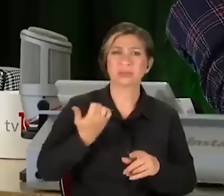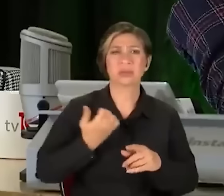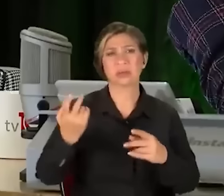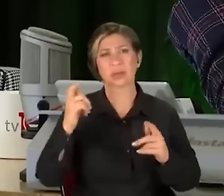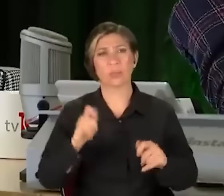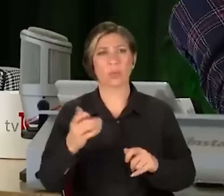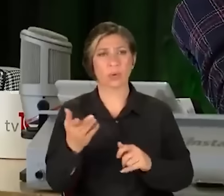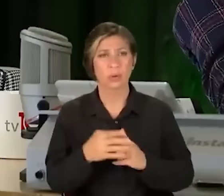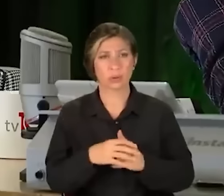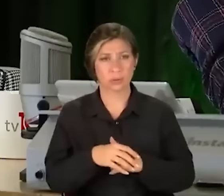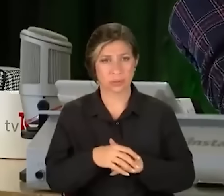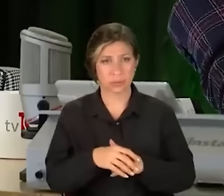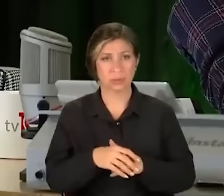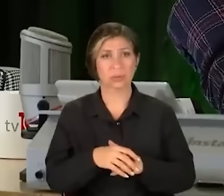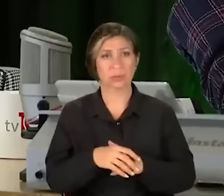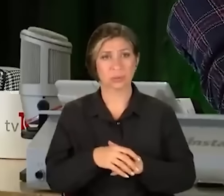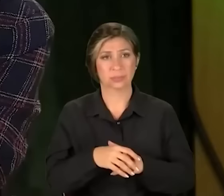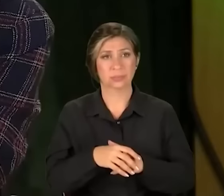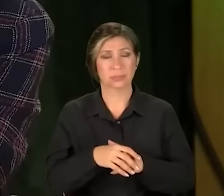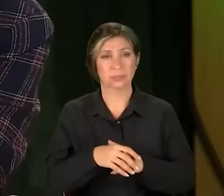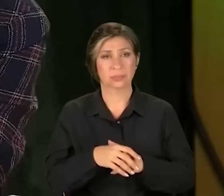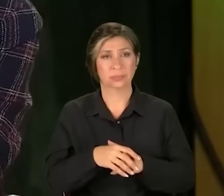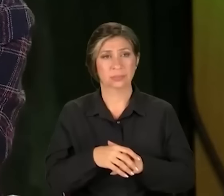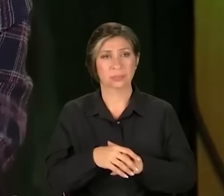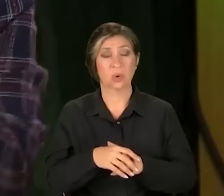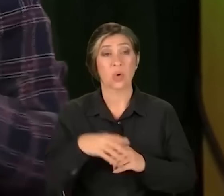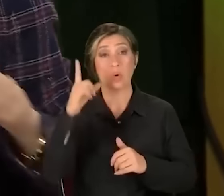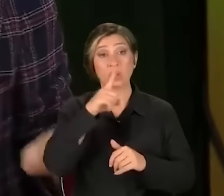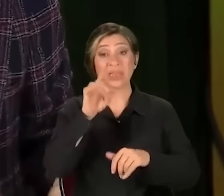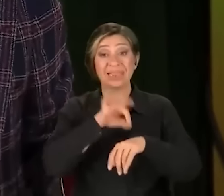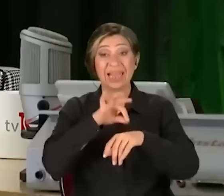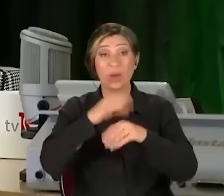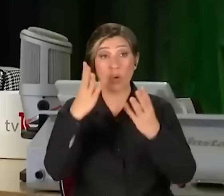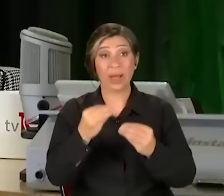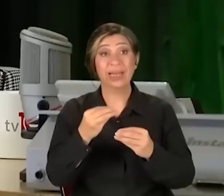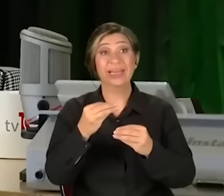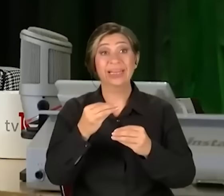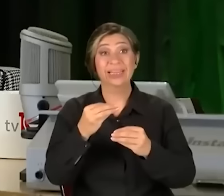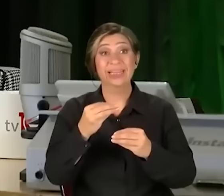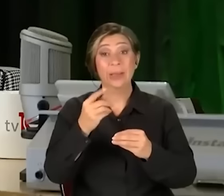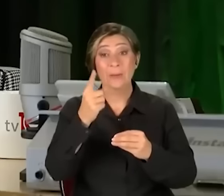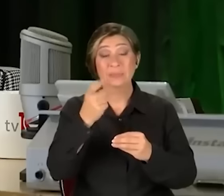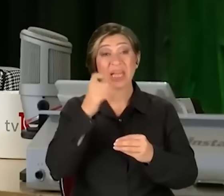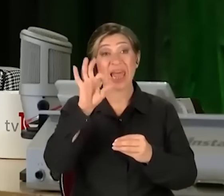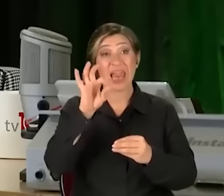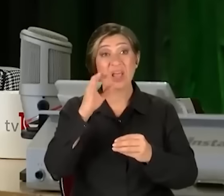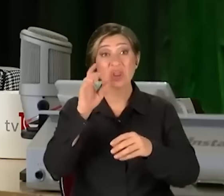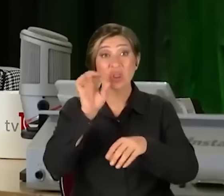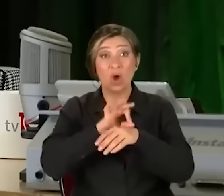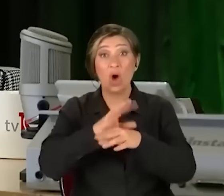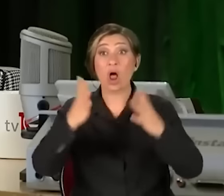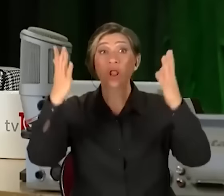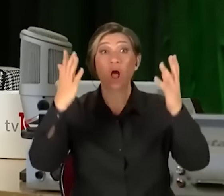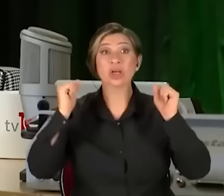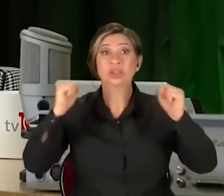YouTube. Ha. O yüzden dakika olarak ne kadar 2 saati mesela 1 saate 50 dakikası izlendiyse